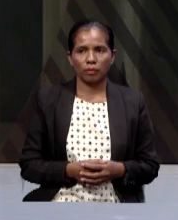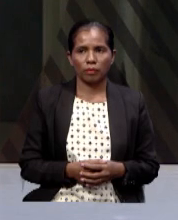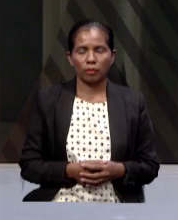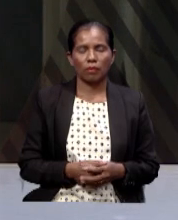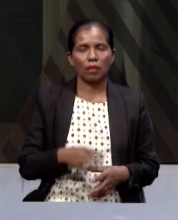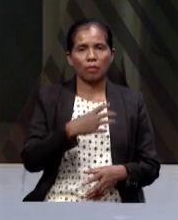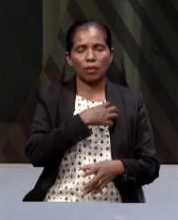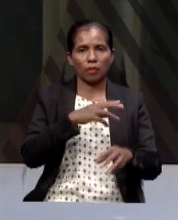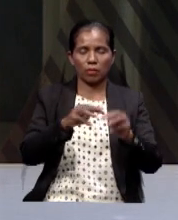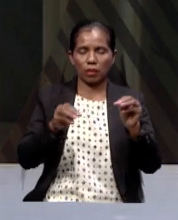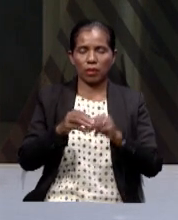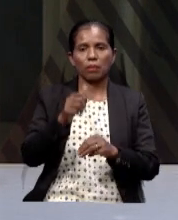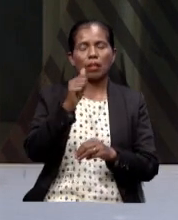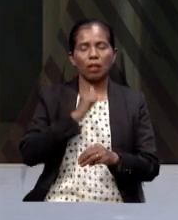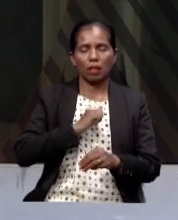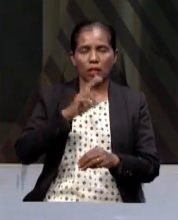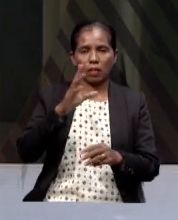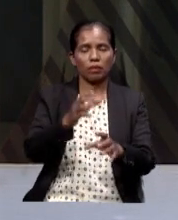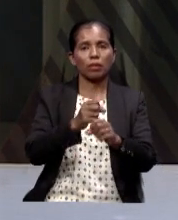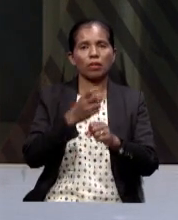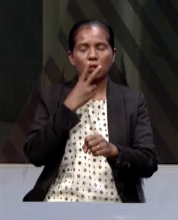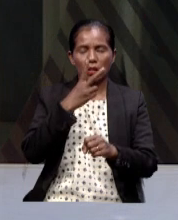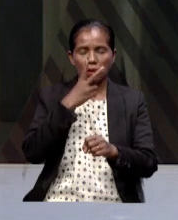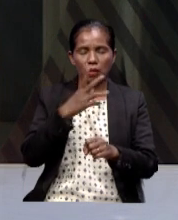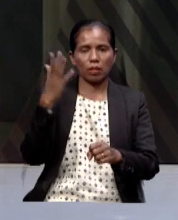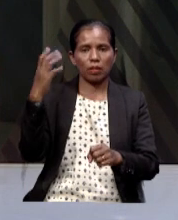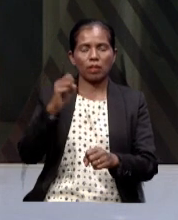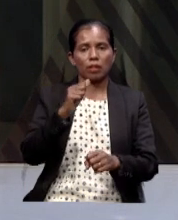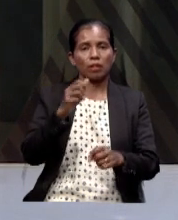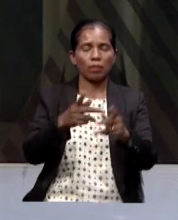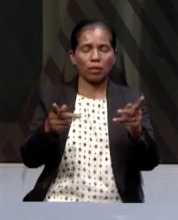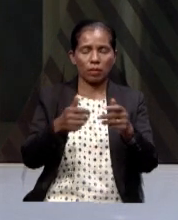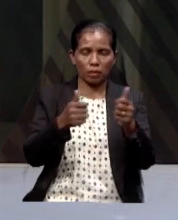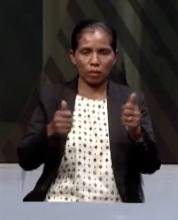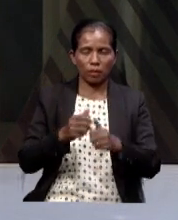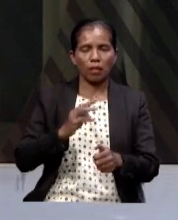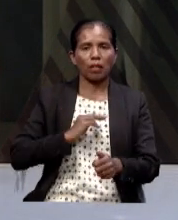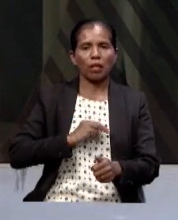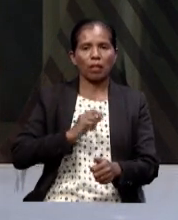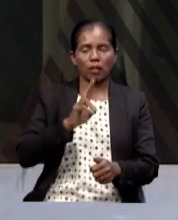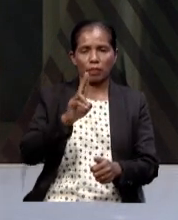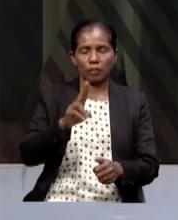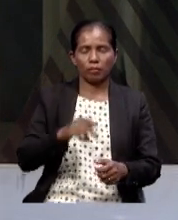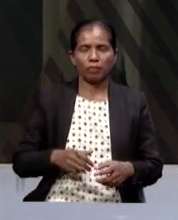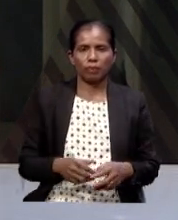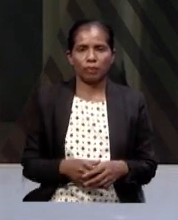Penitele municipiul Eleu prende tabacul zocăr balru arest în ia sarlala, postăr miștrativă Eleu vile municipiul Eleu.